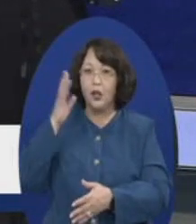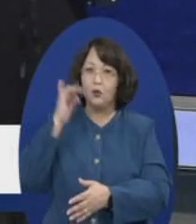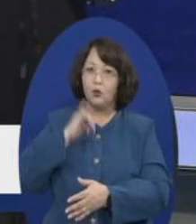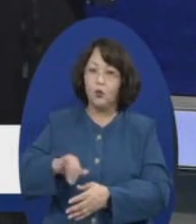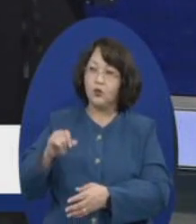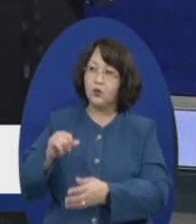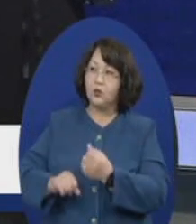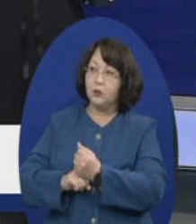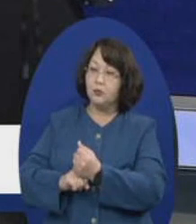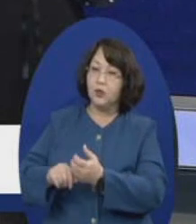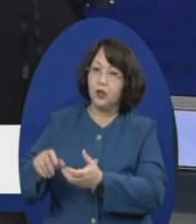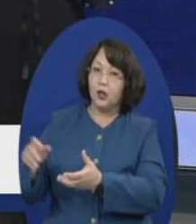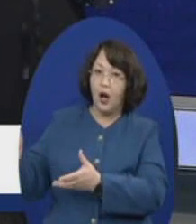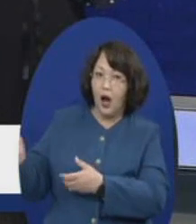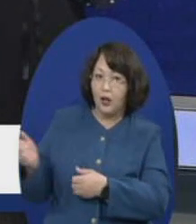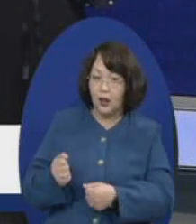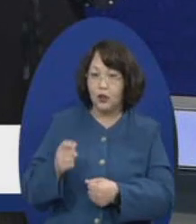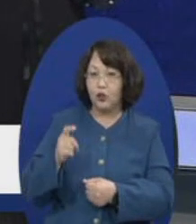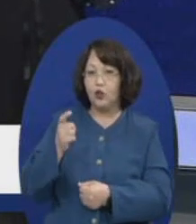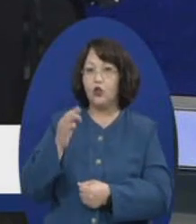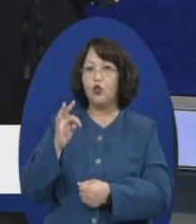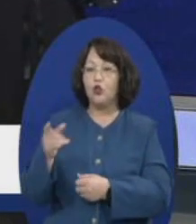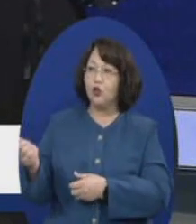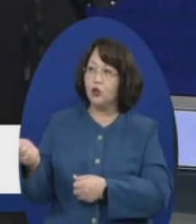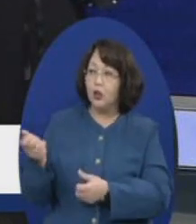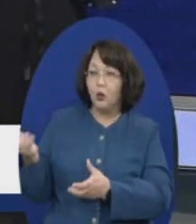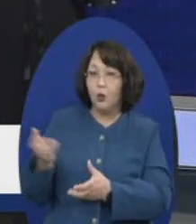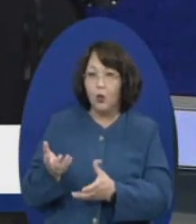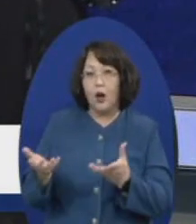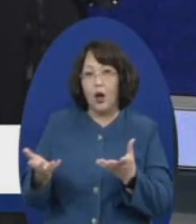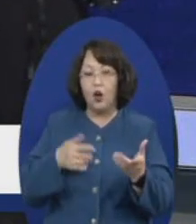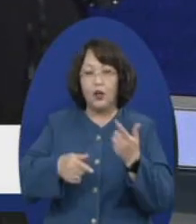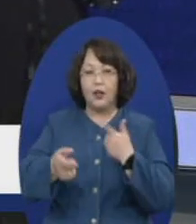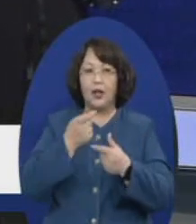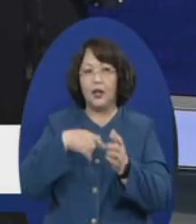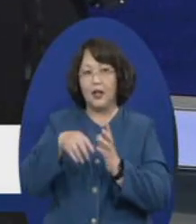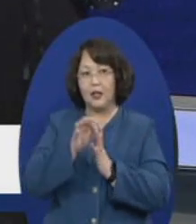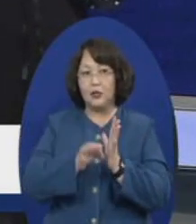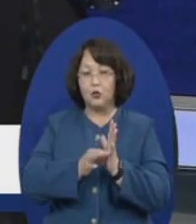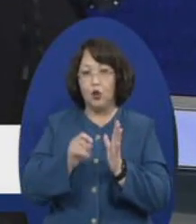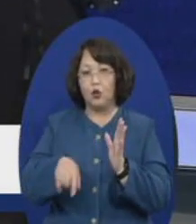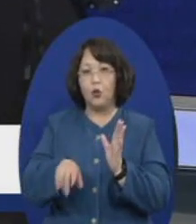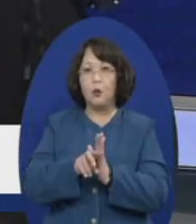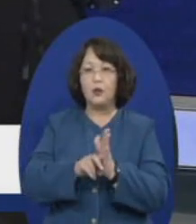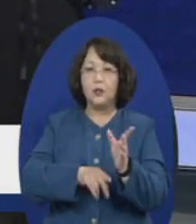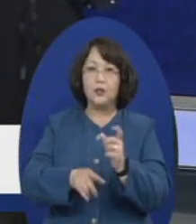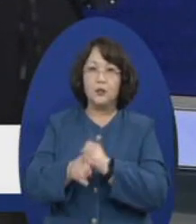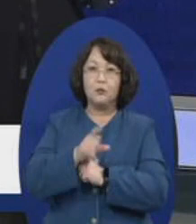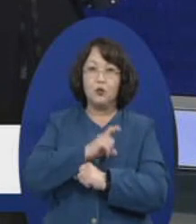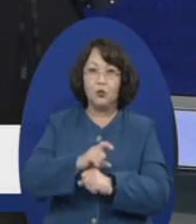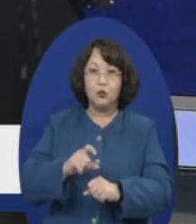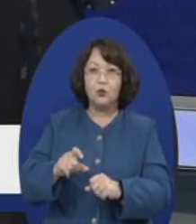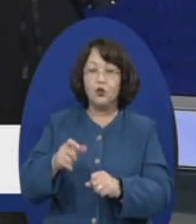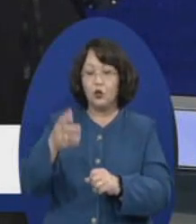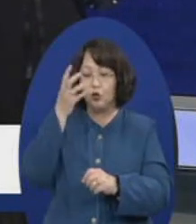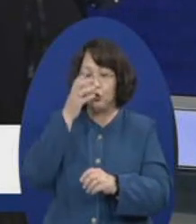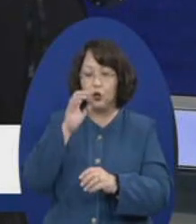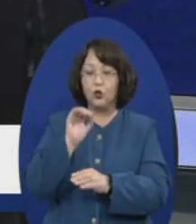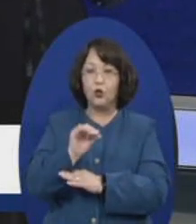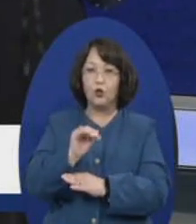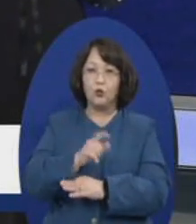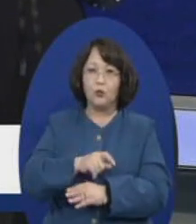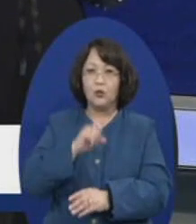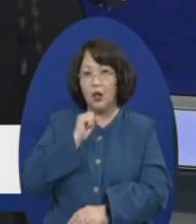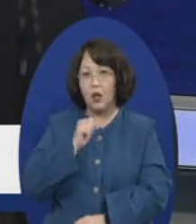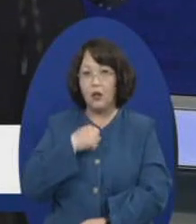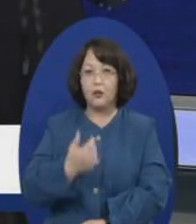уу гэдэг асуудал бол одоогийн байдлаар хилцүүлгийн шатанд байна. За, ямар боломж хил байгаа тухай бид эдийн засгчид болон шийдвэр гаргагчдын төлөөллөс